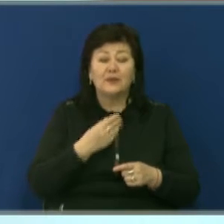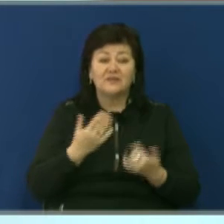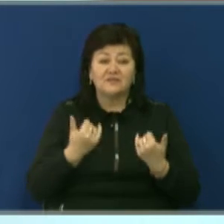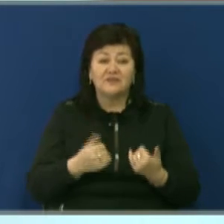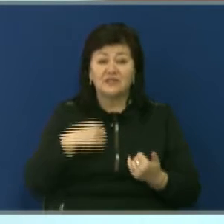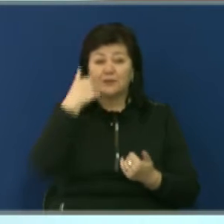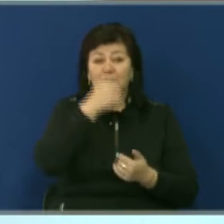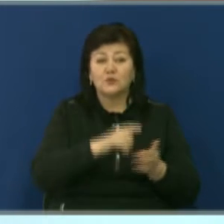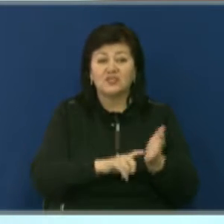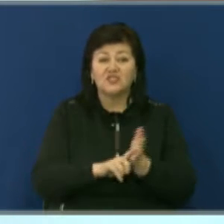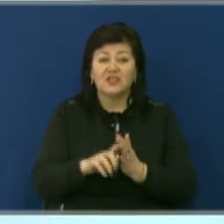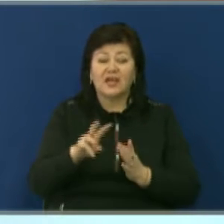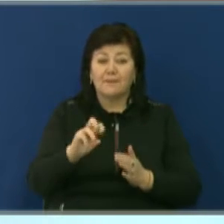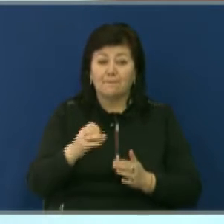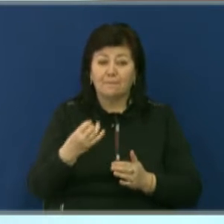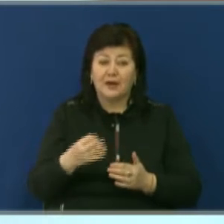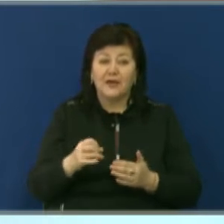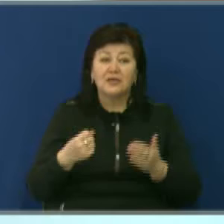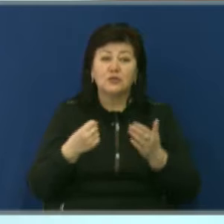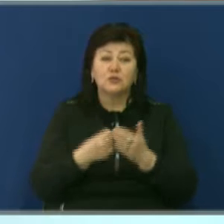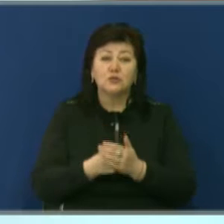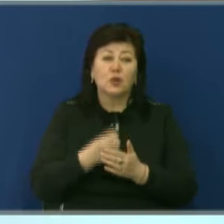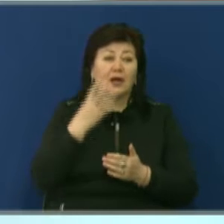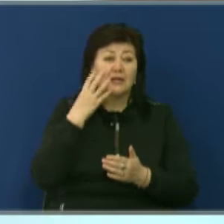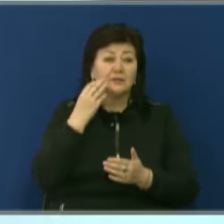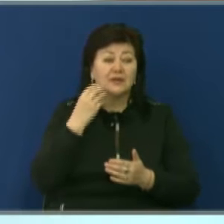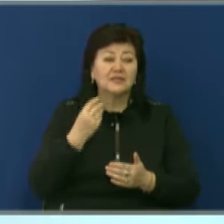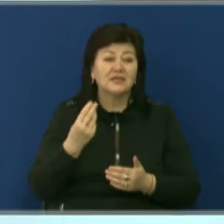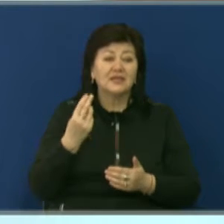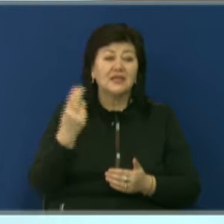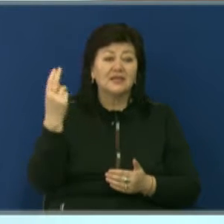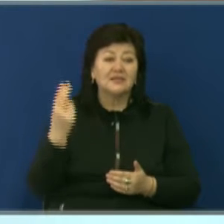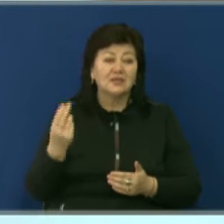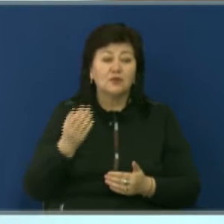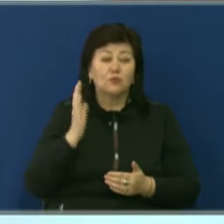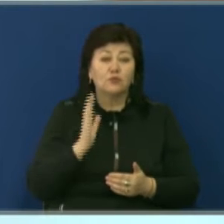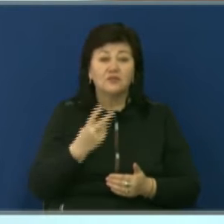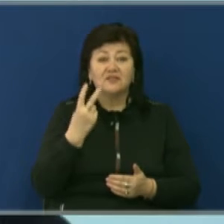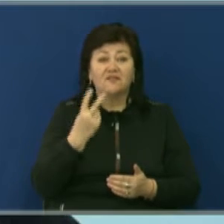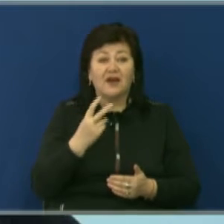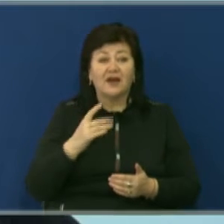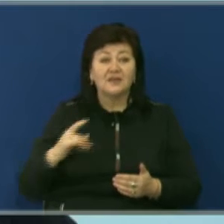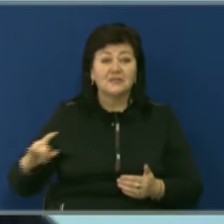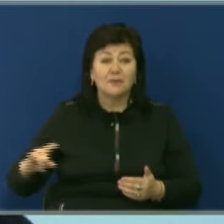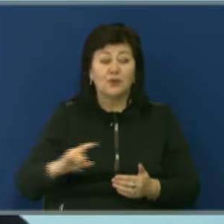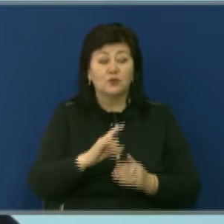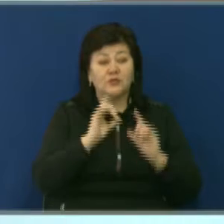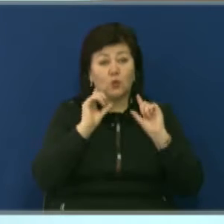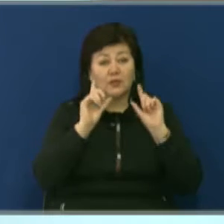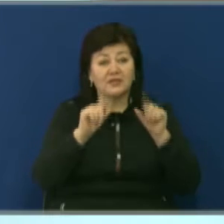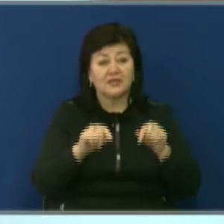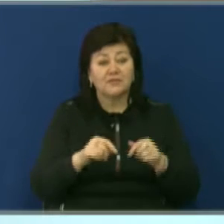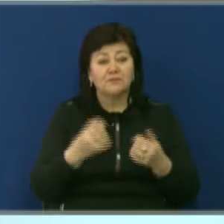жылдың мамыр айынан бастап, Семей қаласынан Алматы және Нұрсұлтан бағытында күніне 2 рейс болады. Сонымен қатар